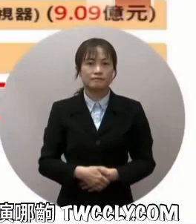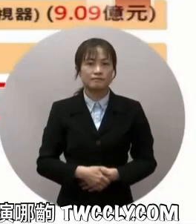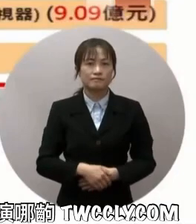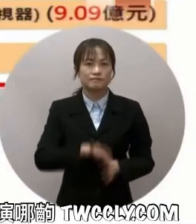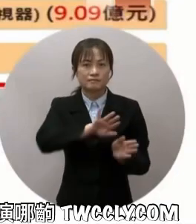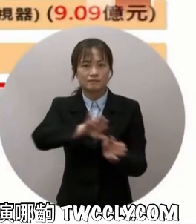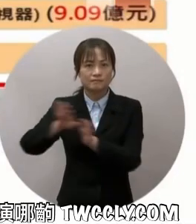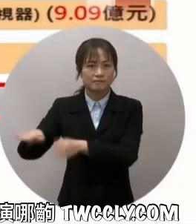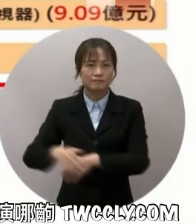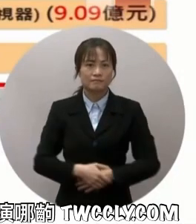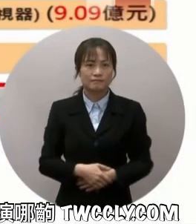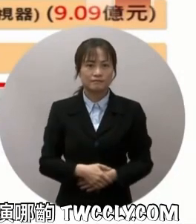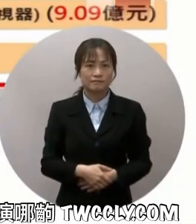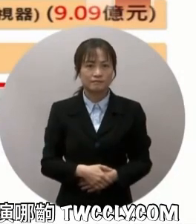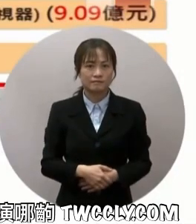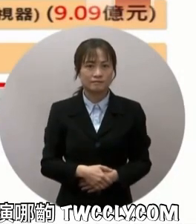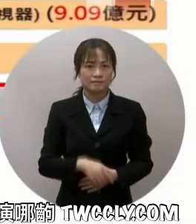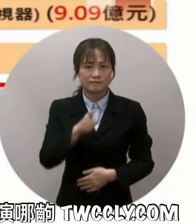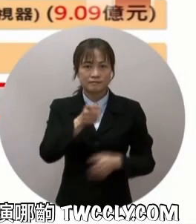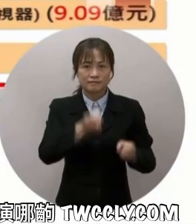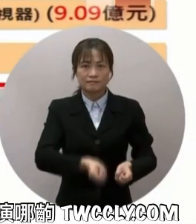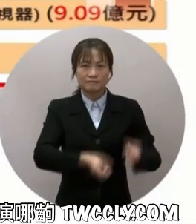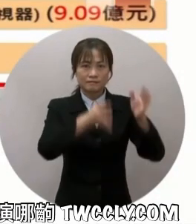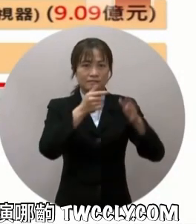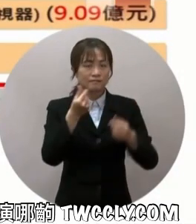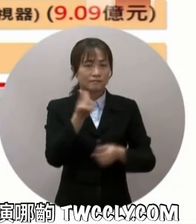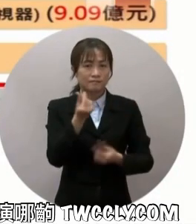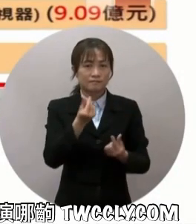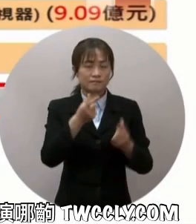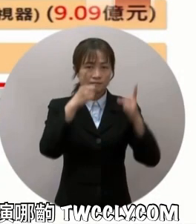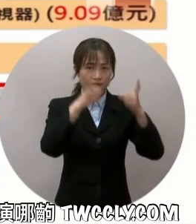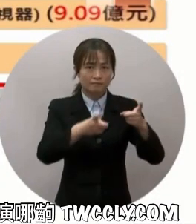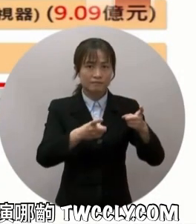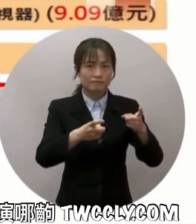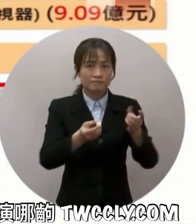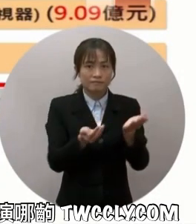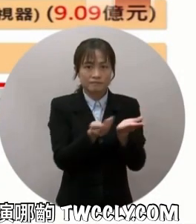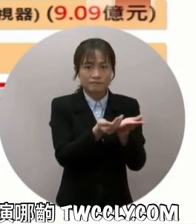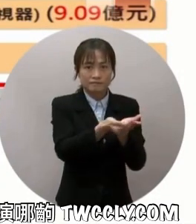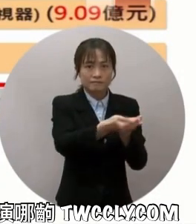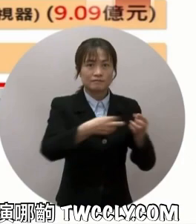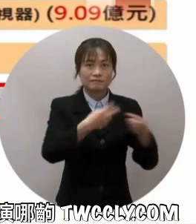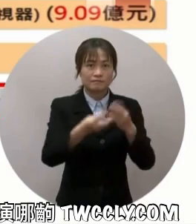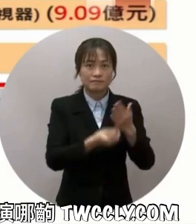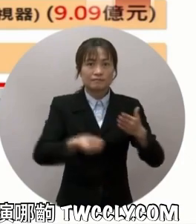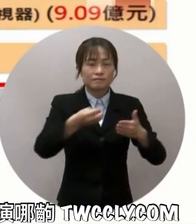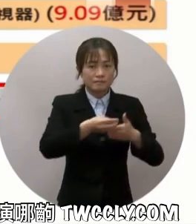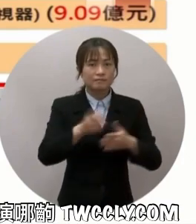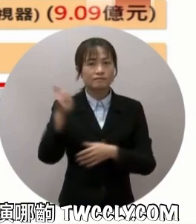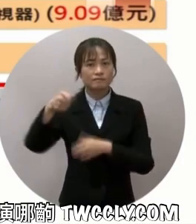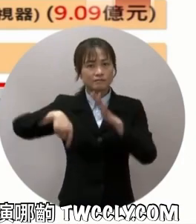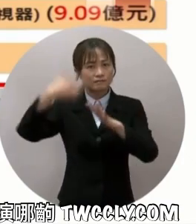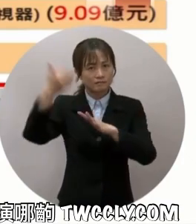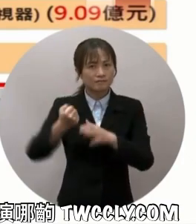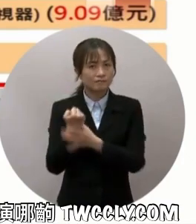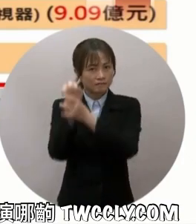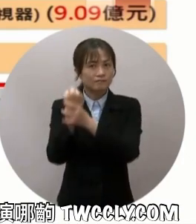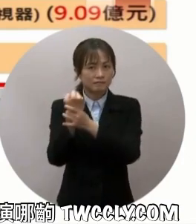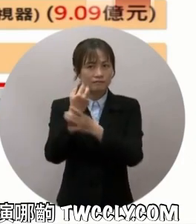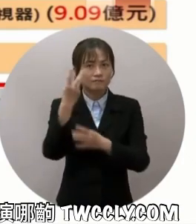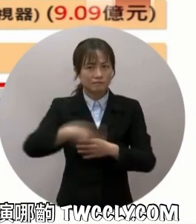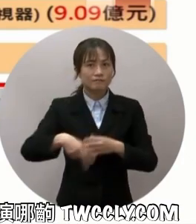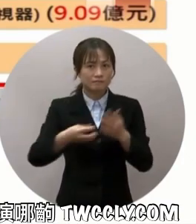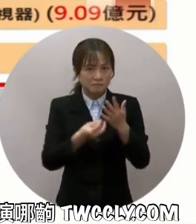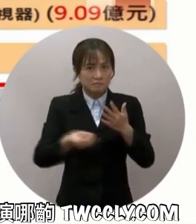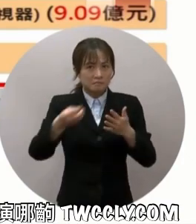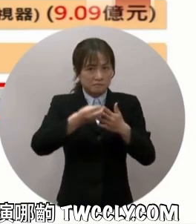水產品物流大樓包括船員中心包括碼頭的改善都很謝謝院長大力支持也做了很好的一個改善但是